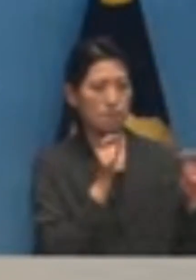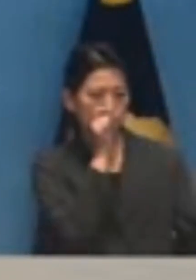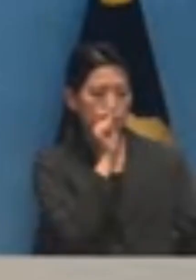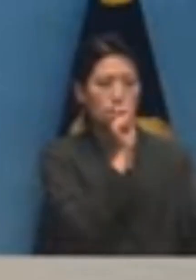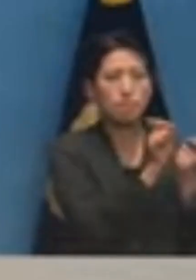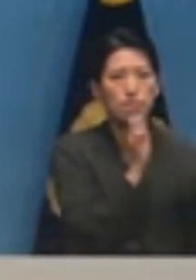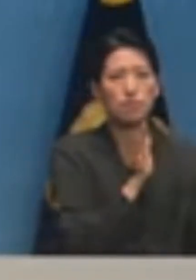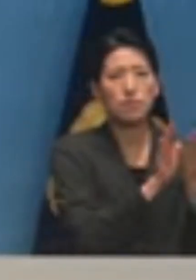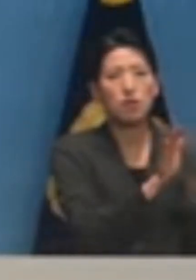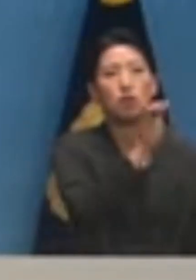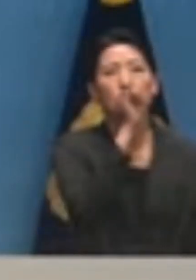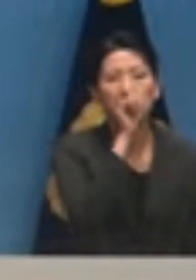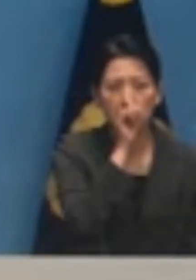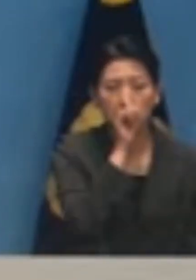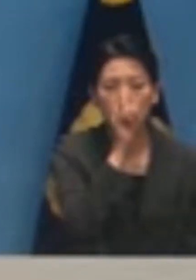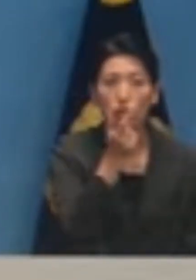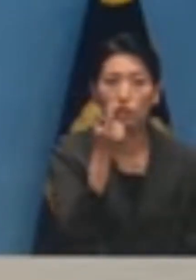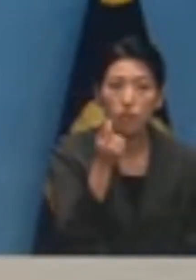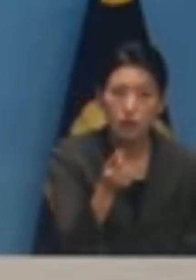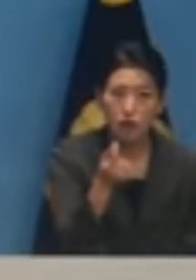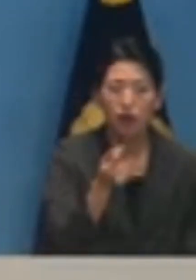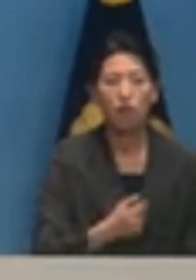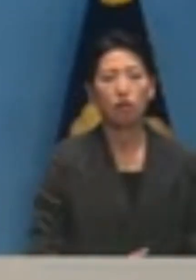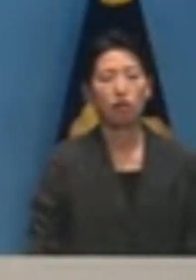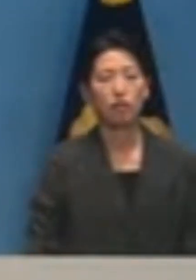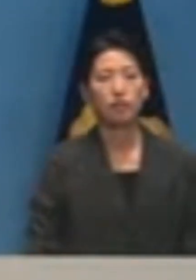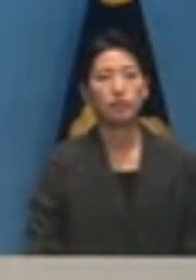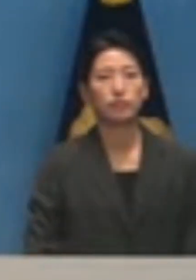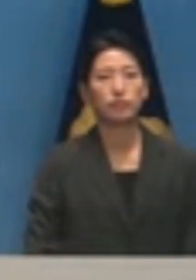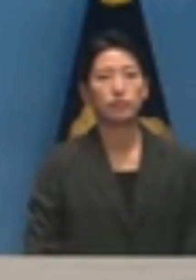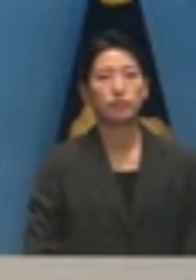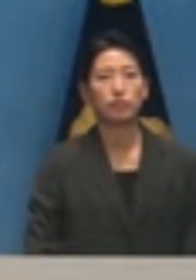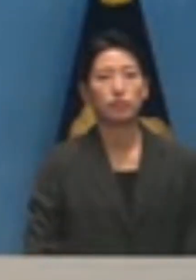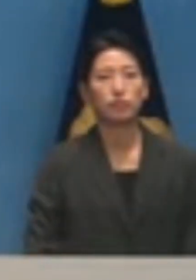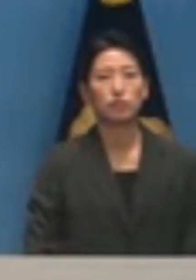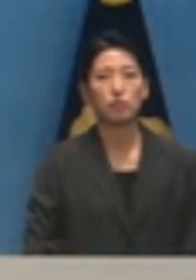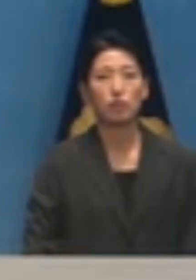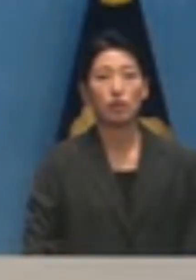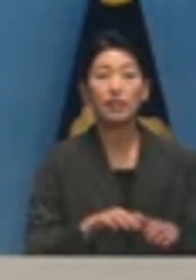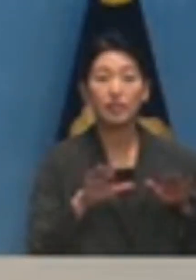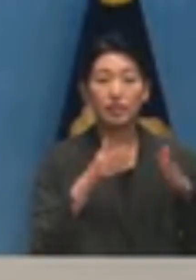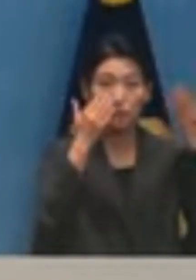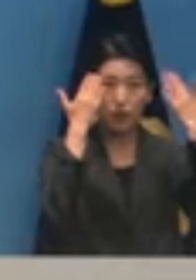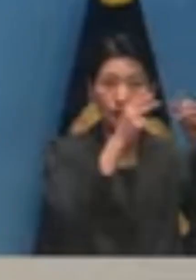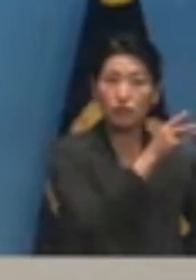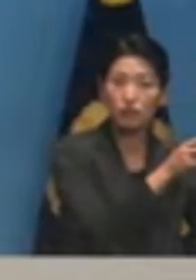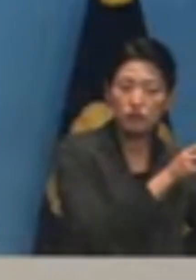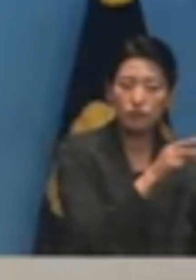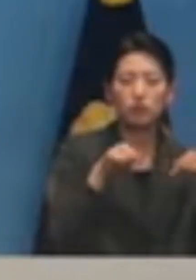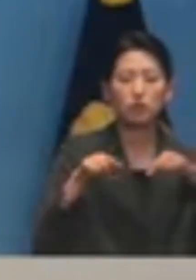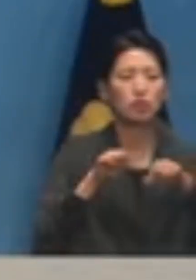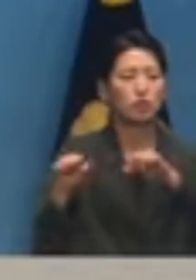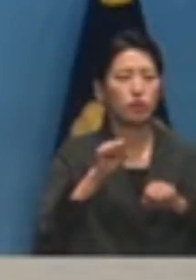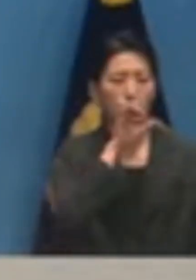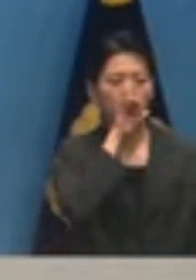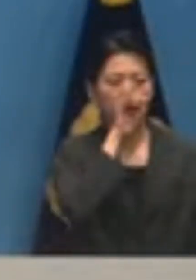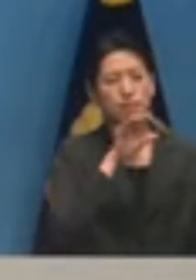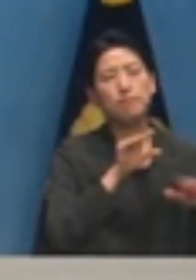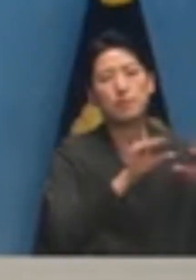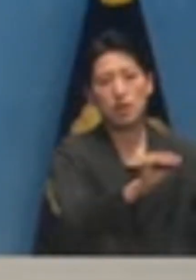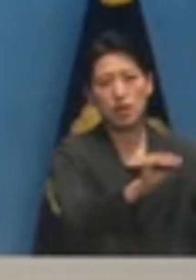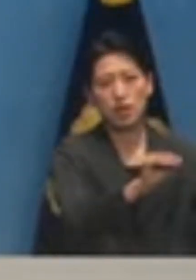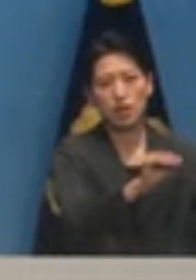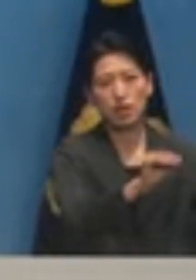어른임에도 불구하고 몸과 마음이 함께 힘든 경험을 합니다. 지금까지는 교원의 정치활동은 금기된